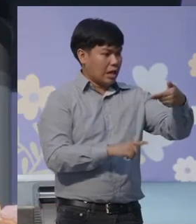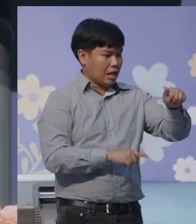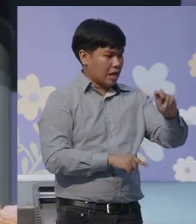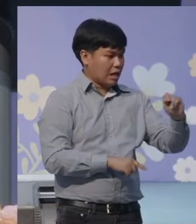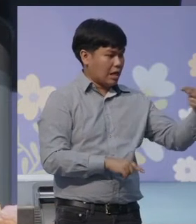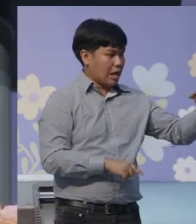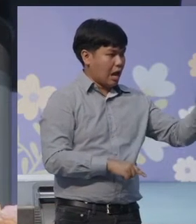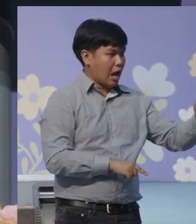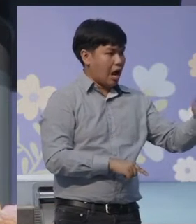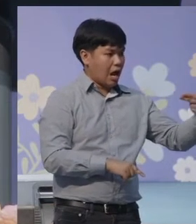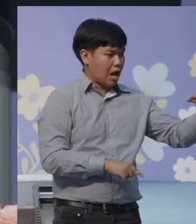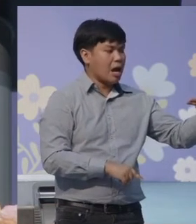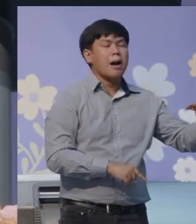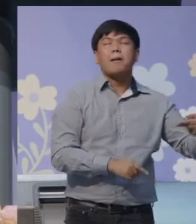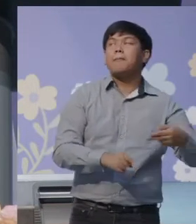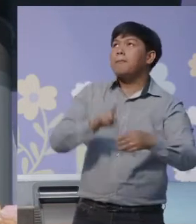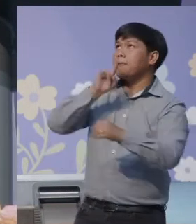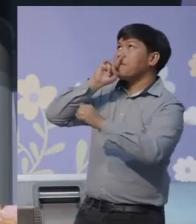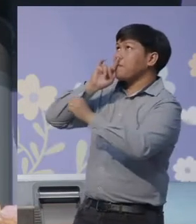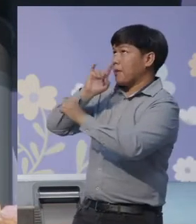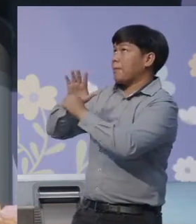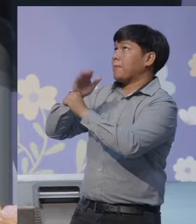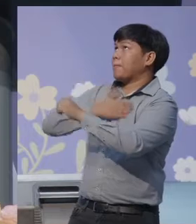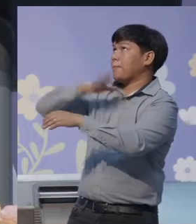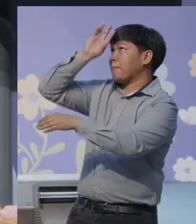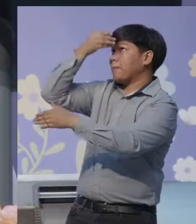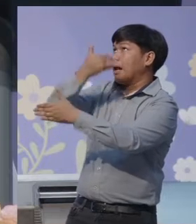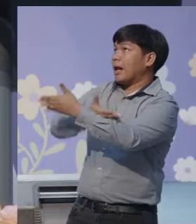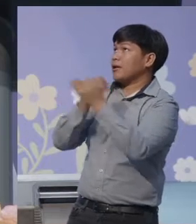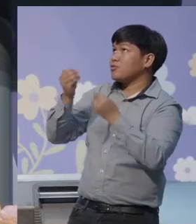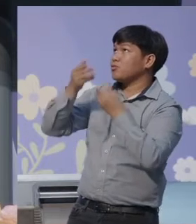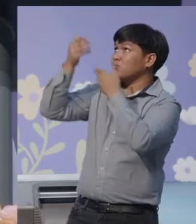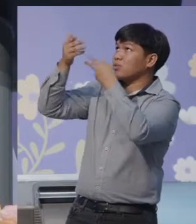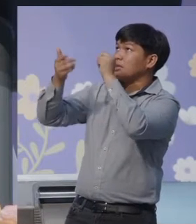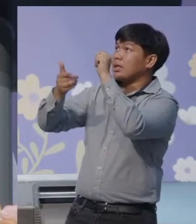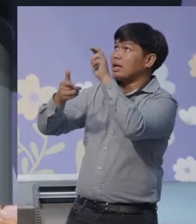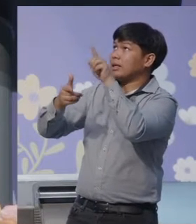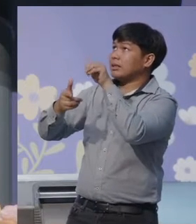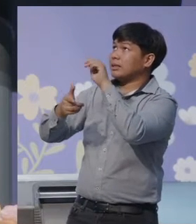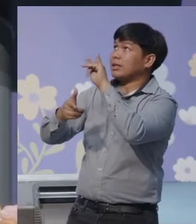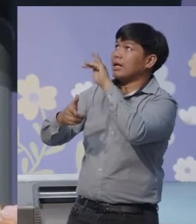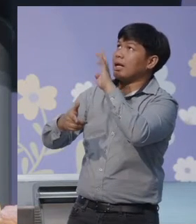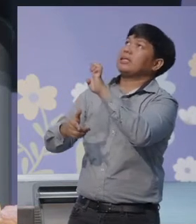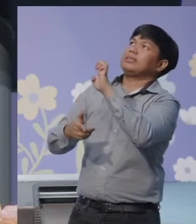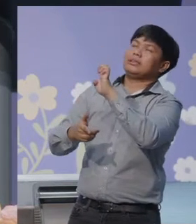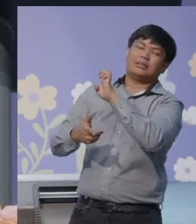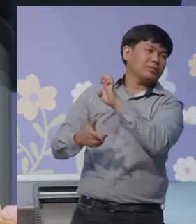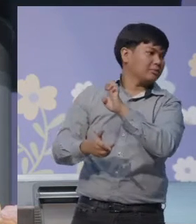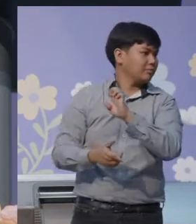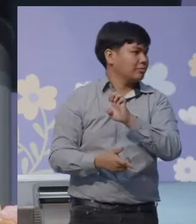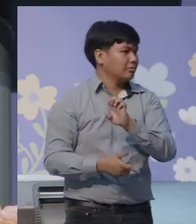Panginoon. Paano natin malalaman na tunay ngang nakikinig ang Panginoon?